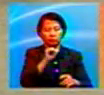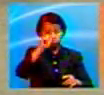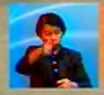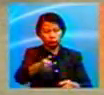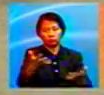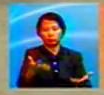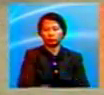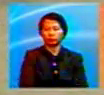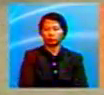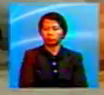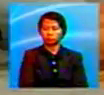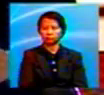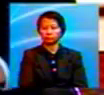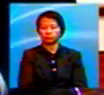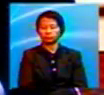esok.